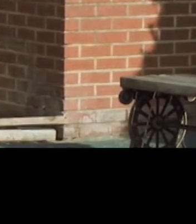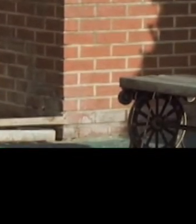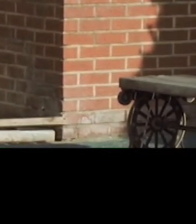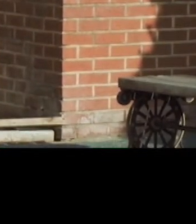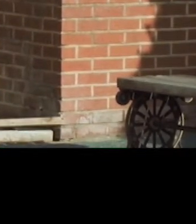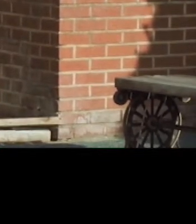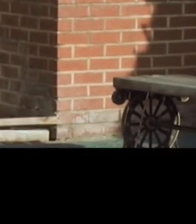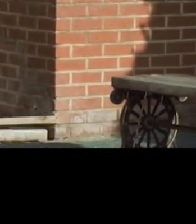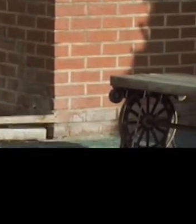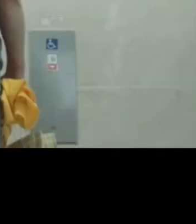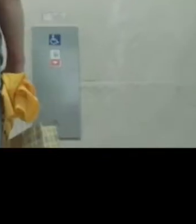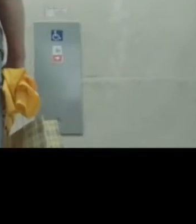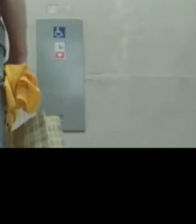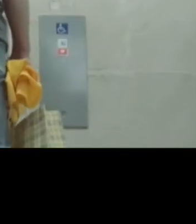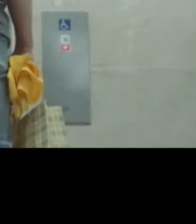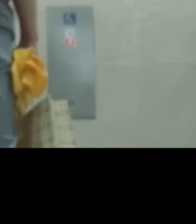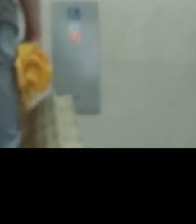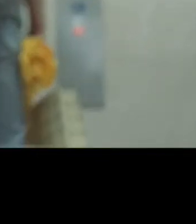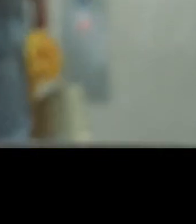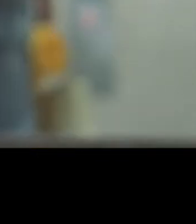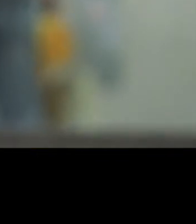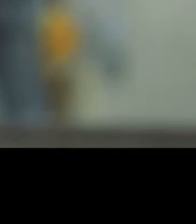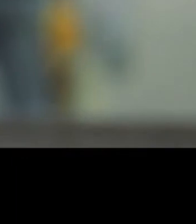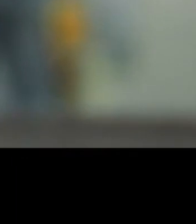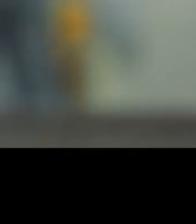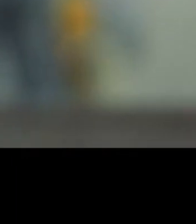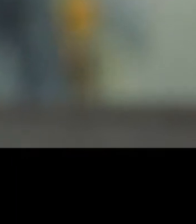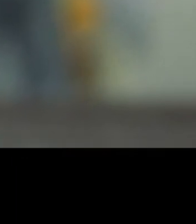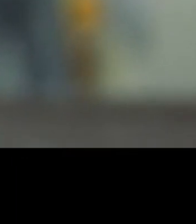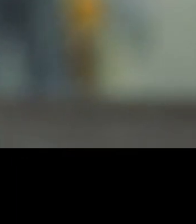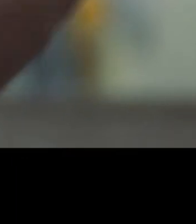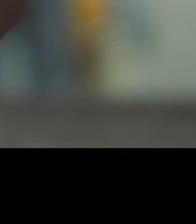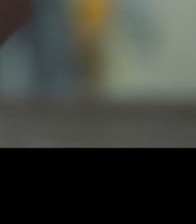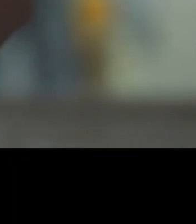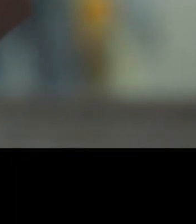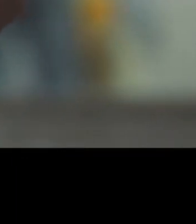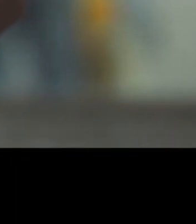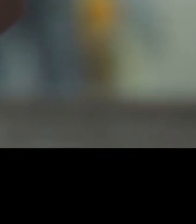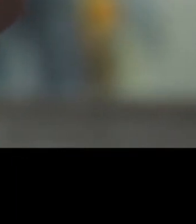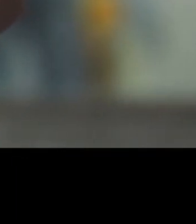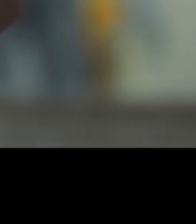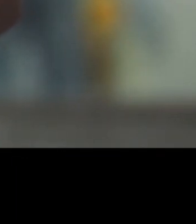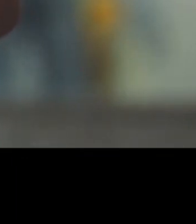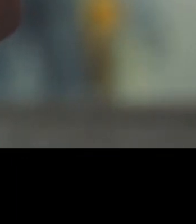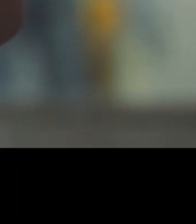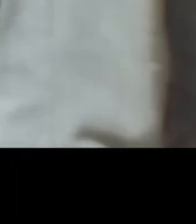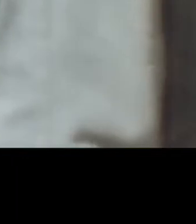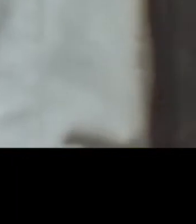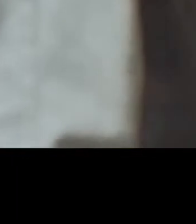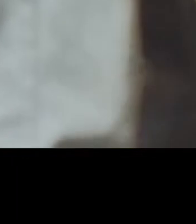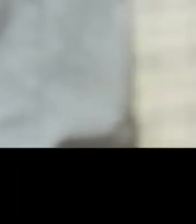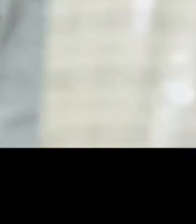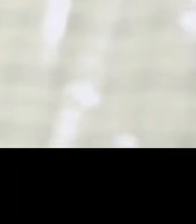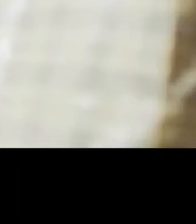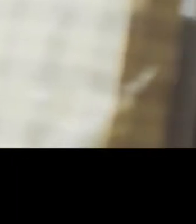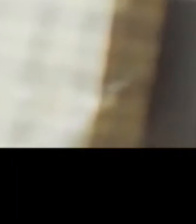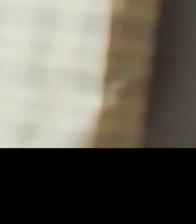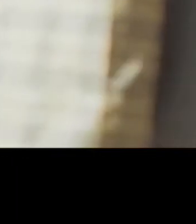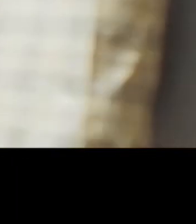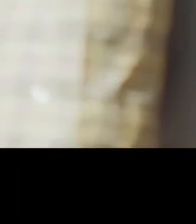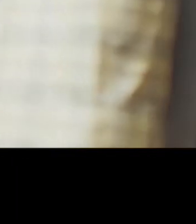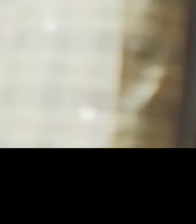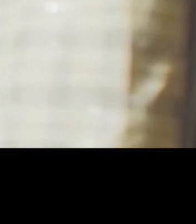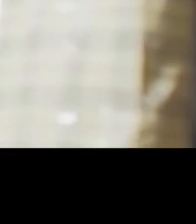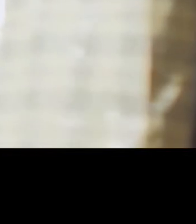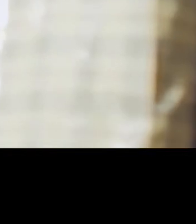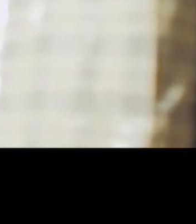종이 가방을 건네받고 있다. 예선이 아래 계단참에 숨어 휴대전화로 사무장의 뒷모습을 찍는다. 예선은 사무장의